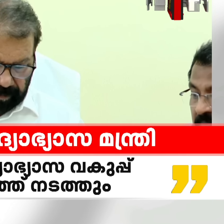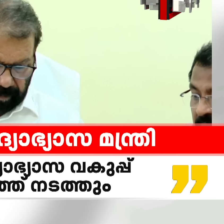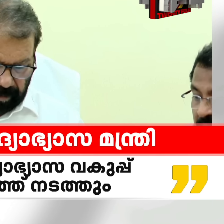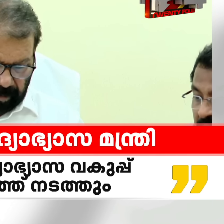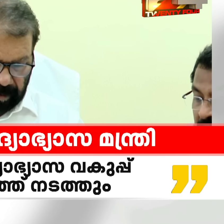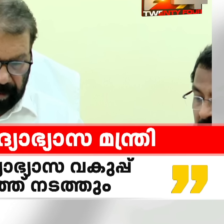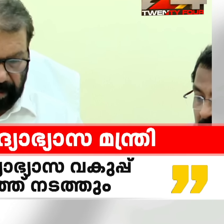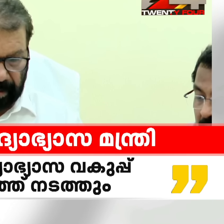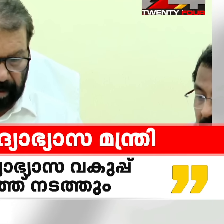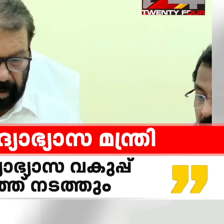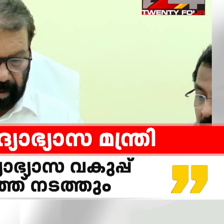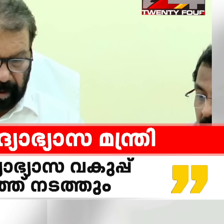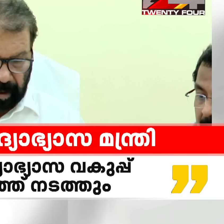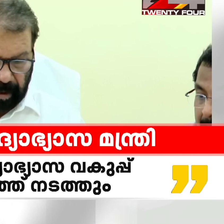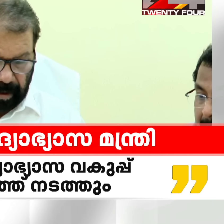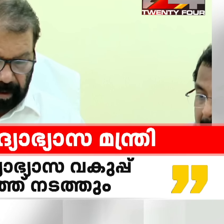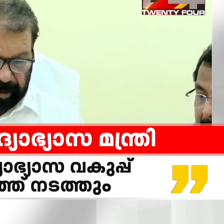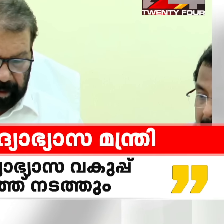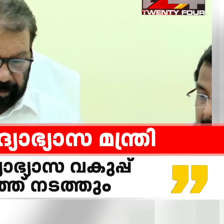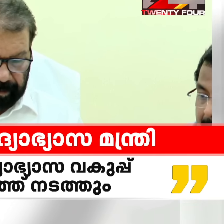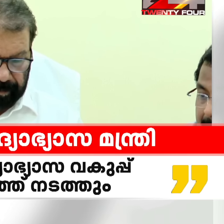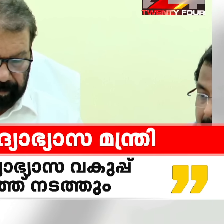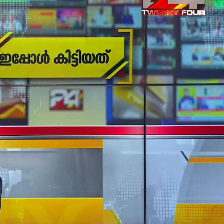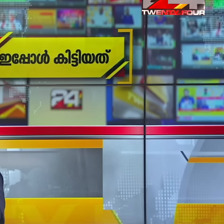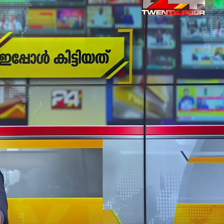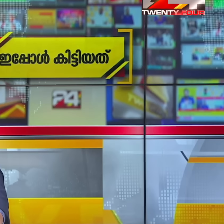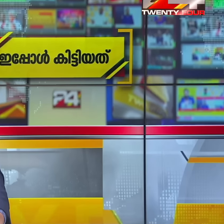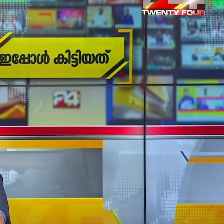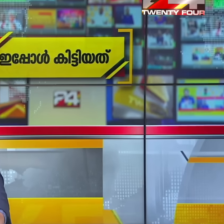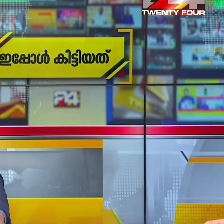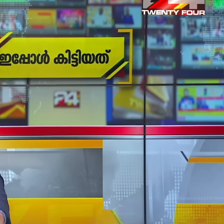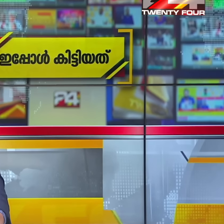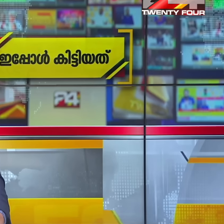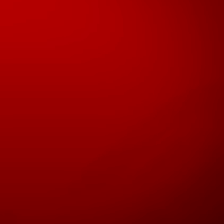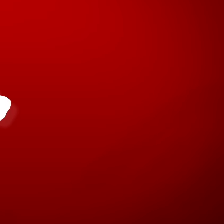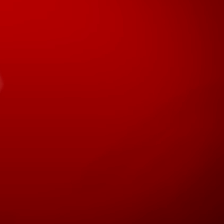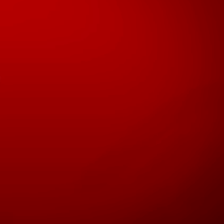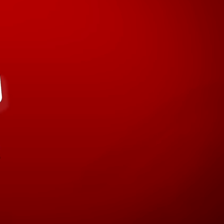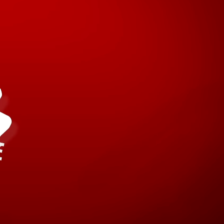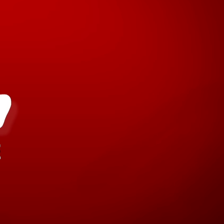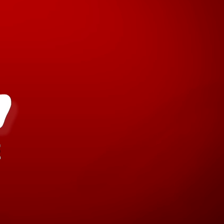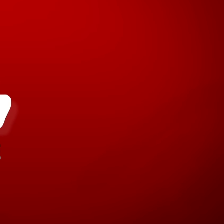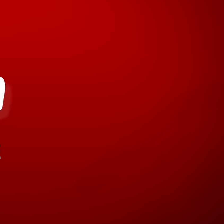നൽകും. ഇപ്പോൾ കിട്ടിയത് പൂർത്തിയാകുന്നു.